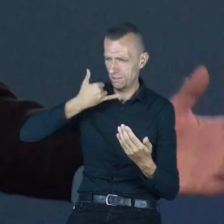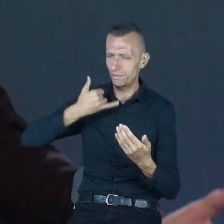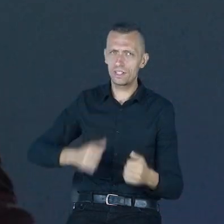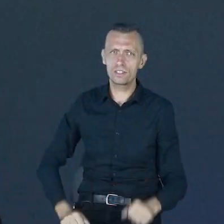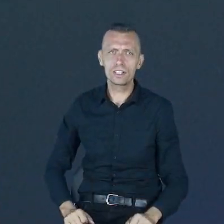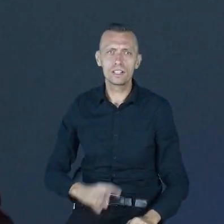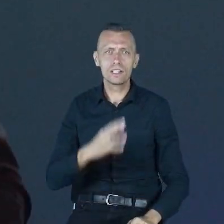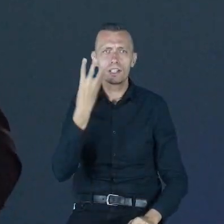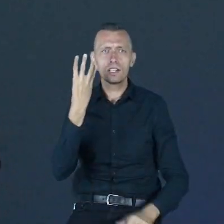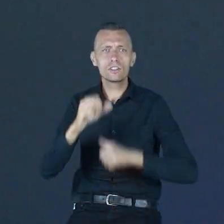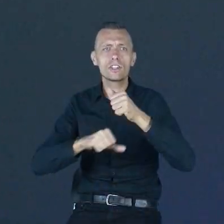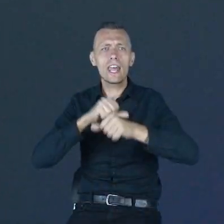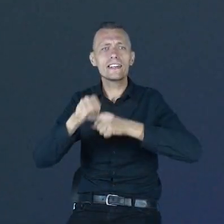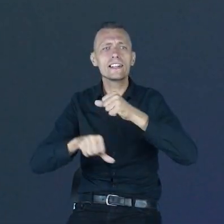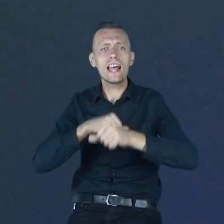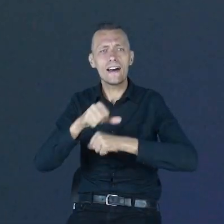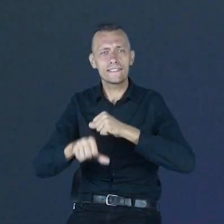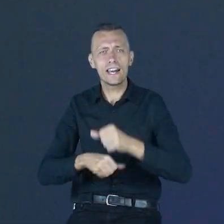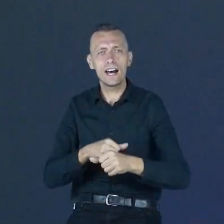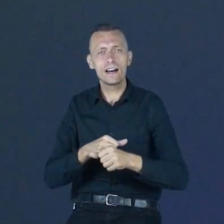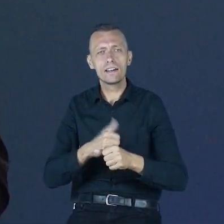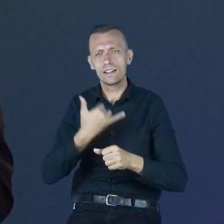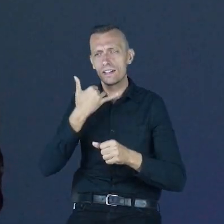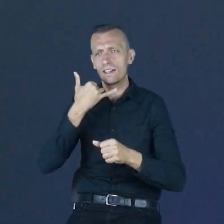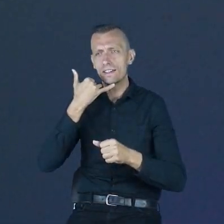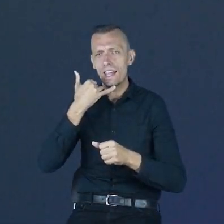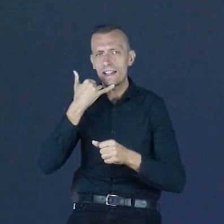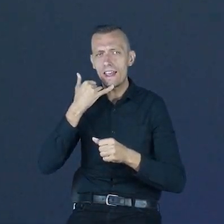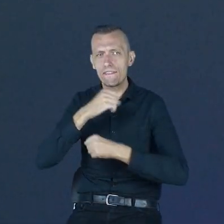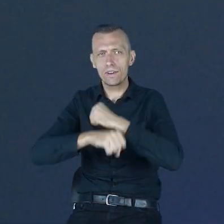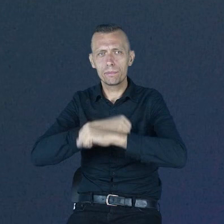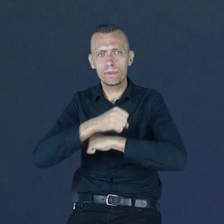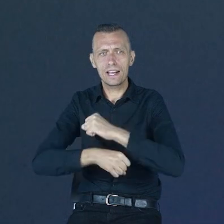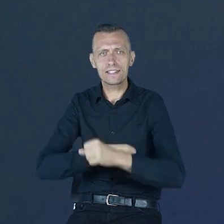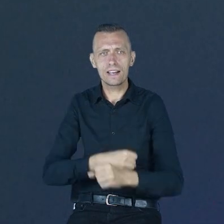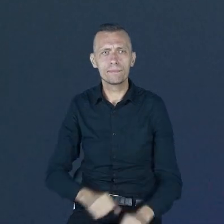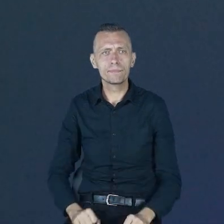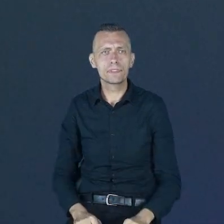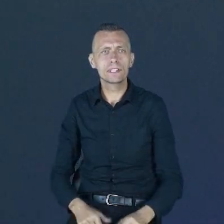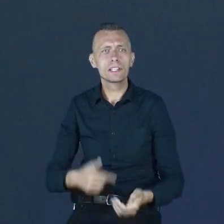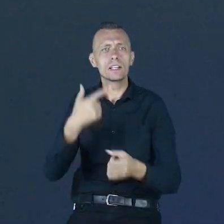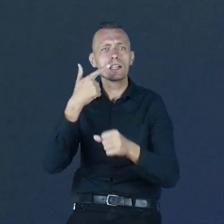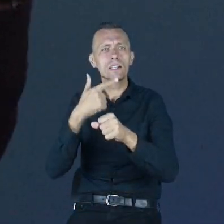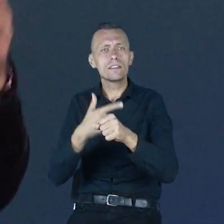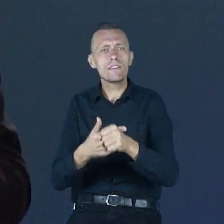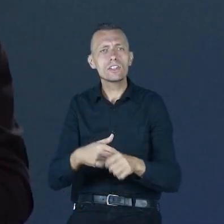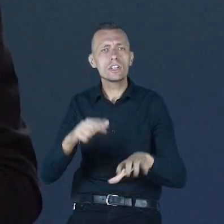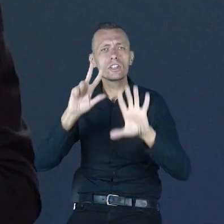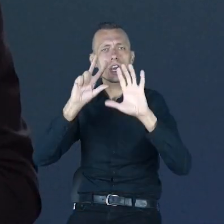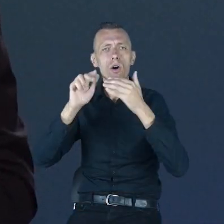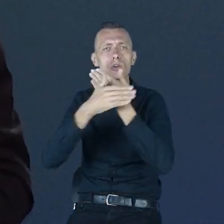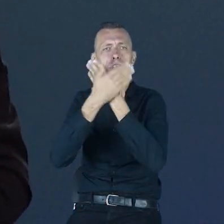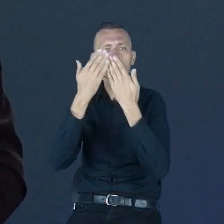na telefonie w pracy. Tylko 28 dni w ciągu przebiegu naszego